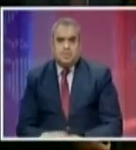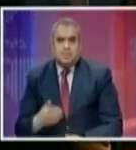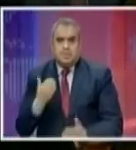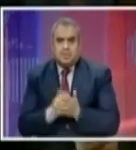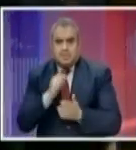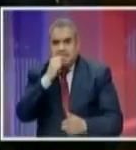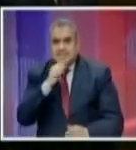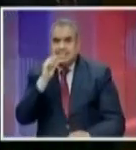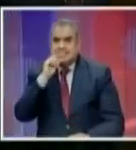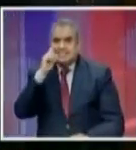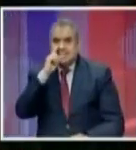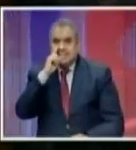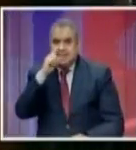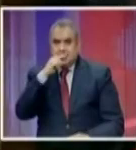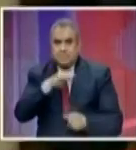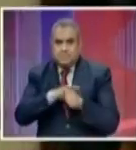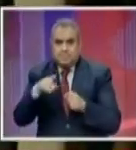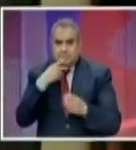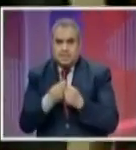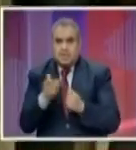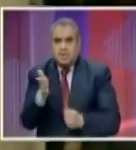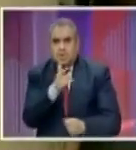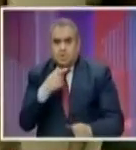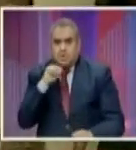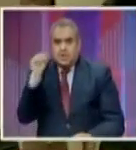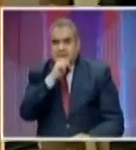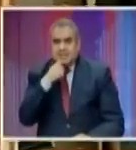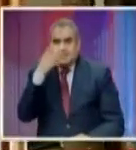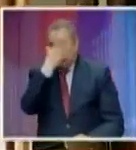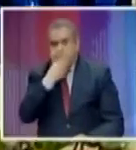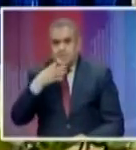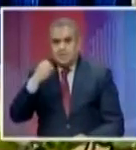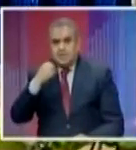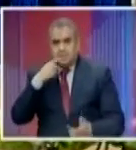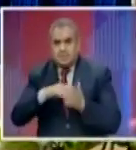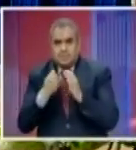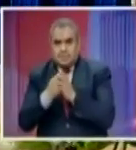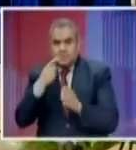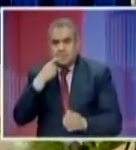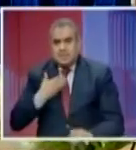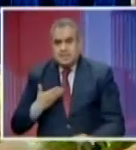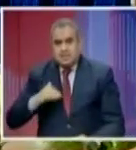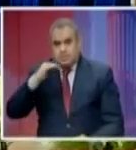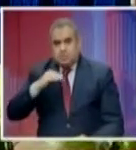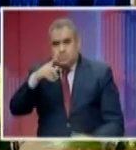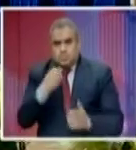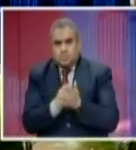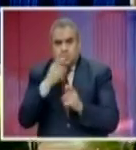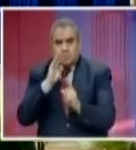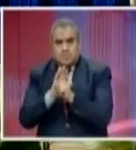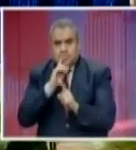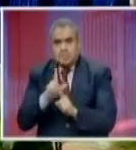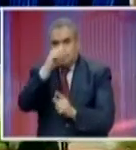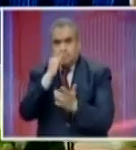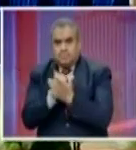الأنسة دينا طارق محمود. دينا أخت سيف من متحدي الداون سيندروم، رغم صغر سنها إلا أنها كانت المسؤولة